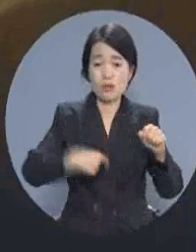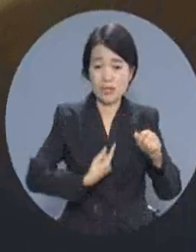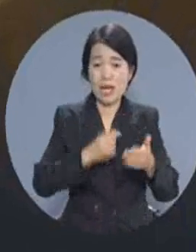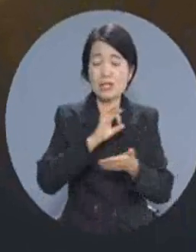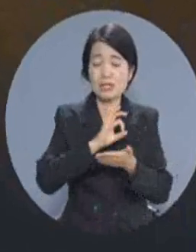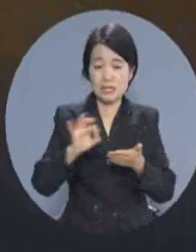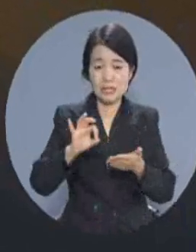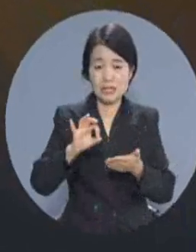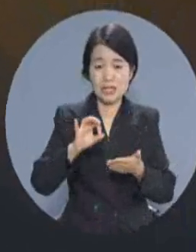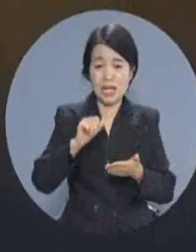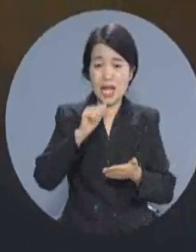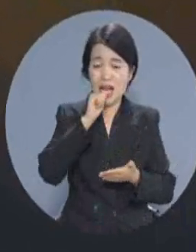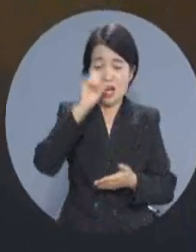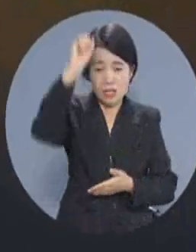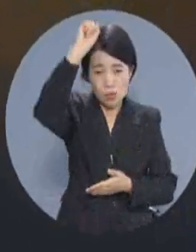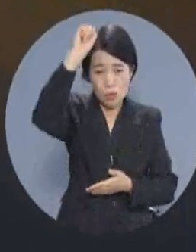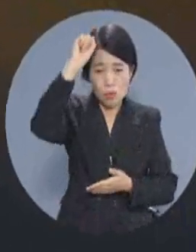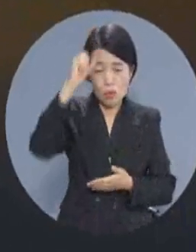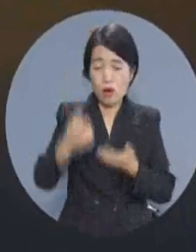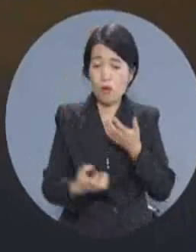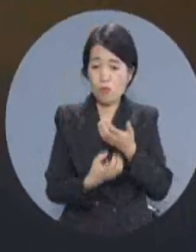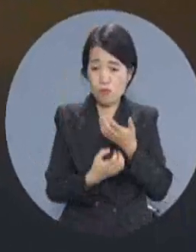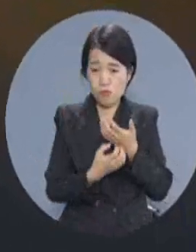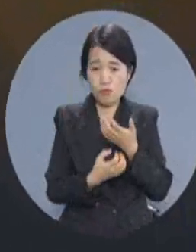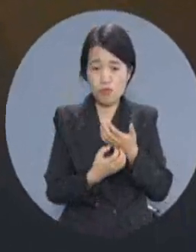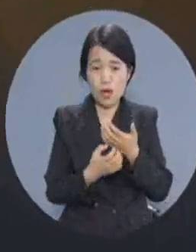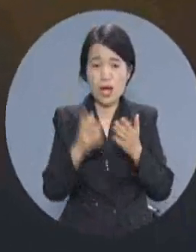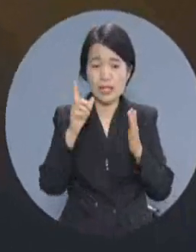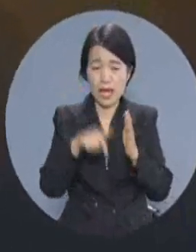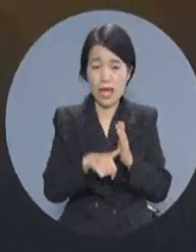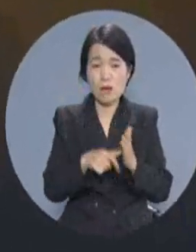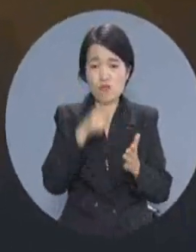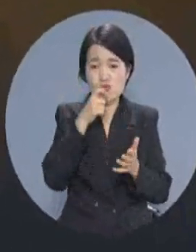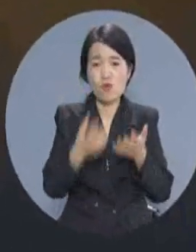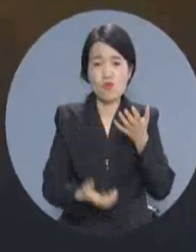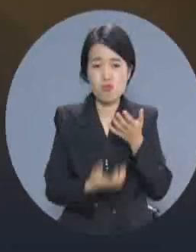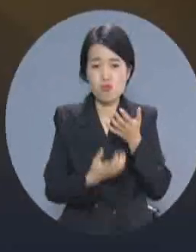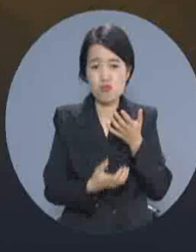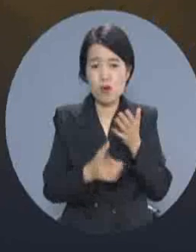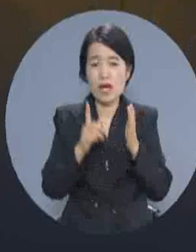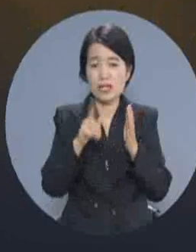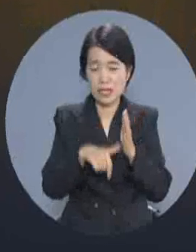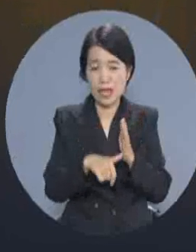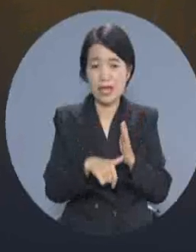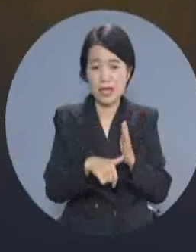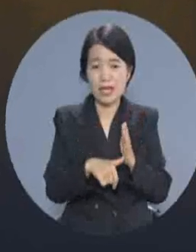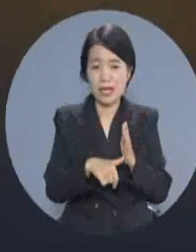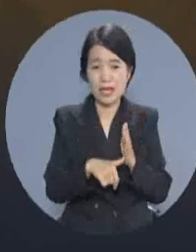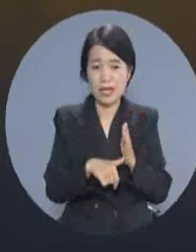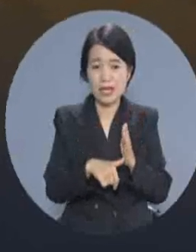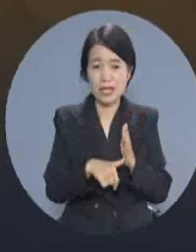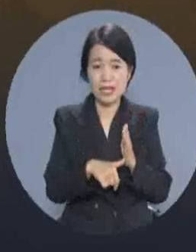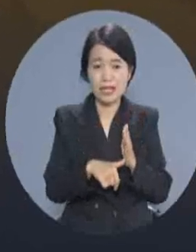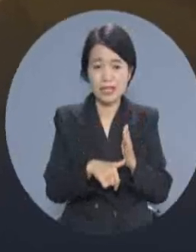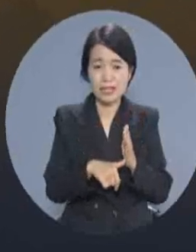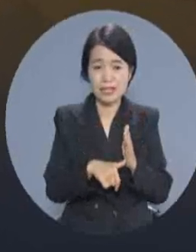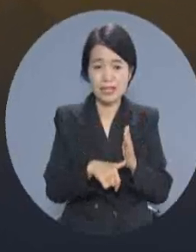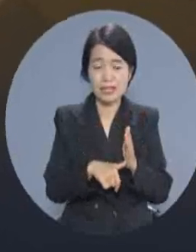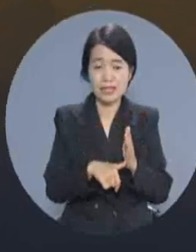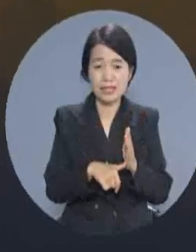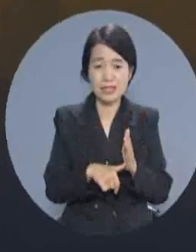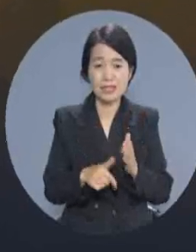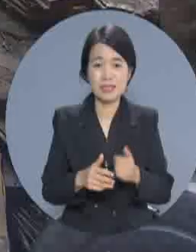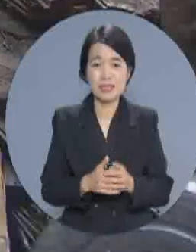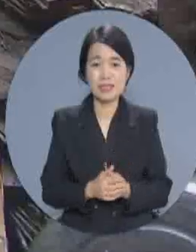나가 하면서 혼자서 쓴게 소태 이제 뭐 삶을 때 이제 군불 떼면 물만 끓이고 있고 군불을 떼야